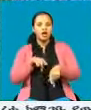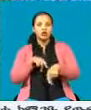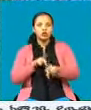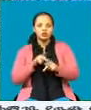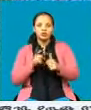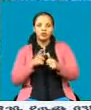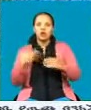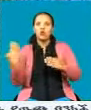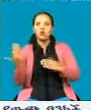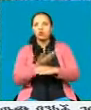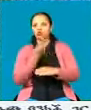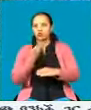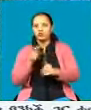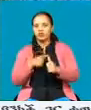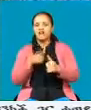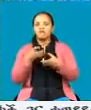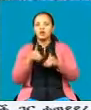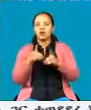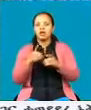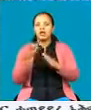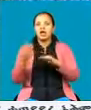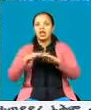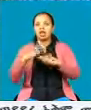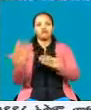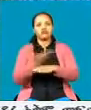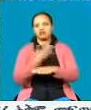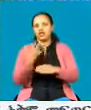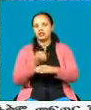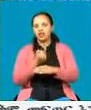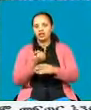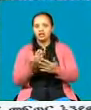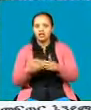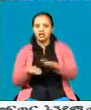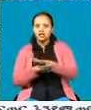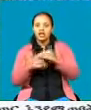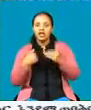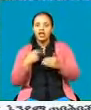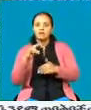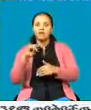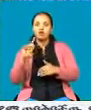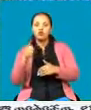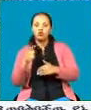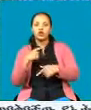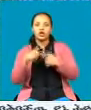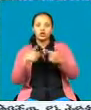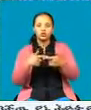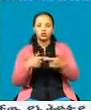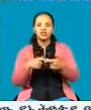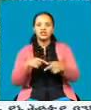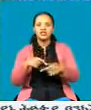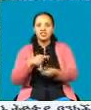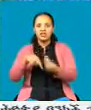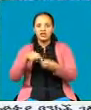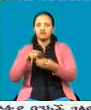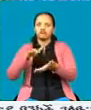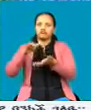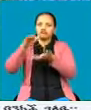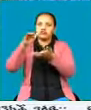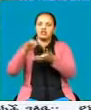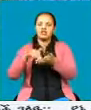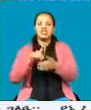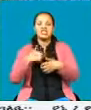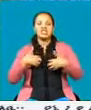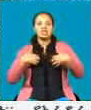አነሷል። መጀመሪያ ዳጉሳውን ፍሬውን ከላይ ቆርጦ አነሷል። ገና ከስር አጭደዋል። ይሄም መኖ ቀጥታ ወስዶ ሰፈር ላይ ከምሮት በየጊዜው ላይ እንስሳ